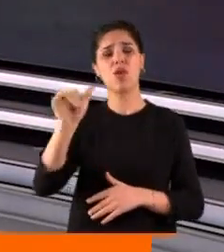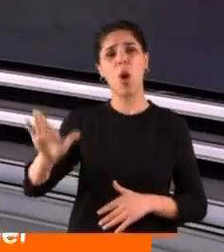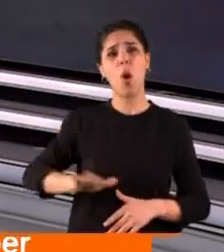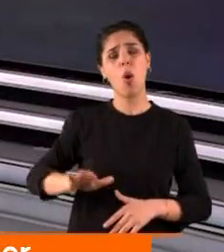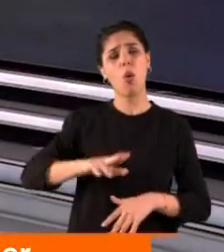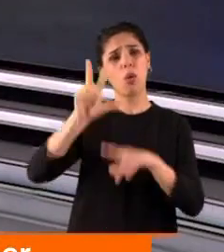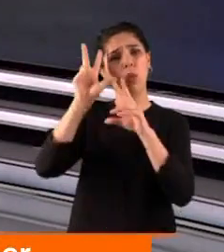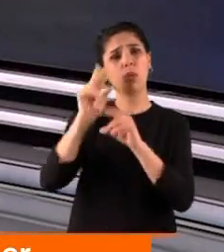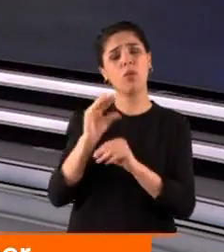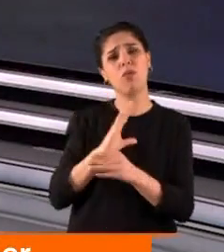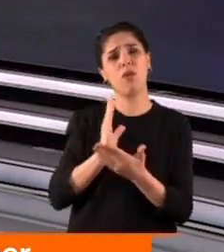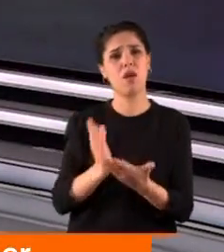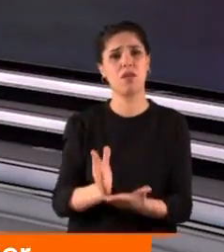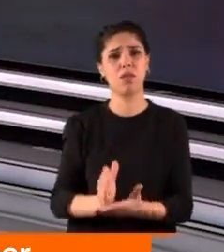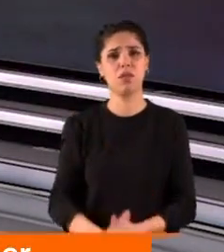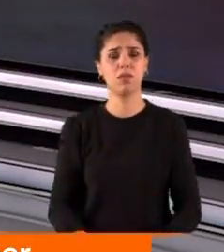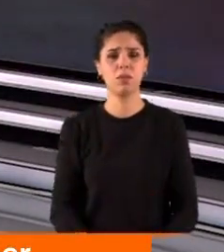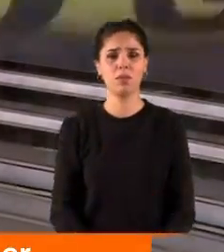da uykudaydı.